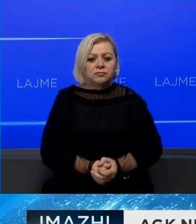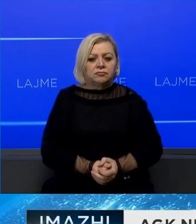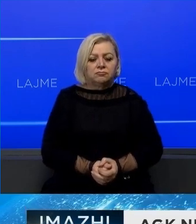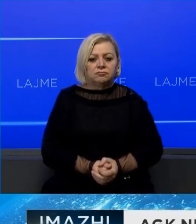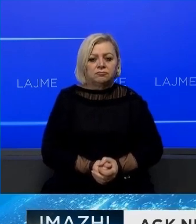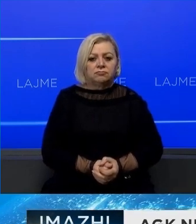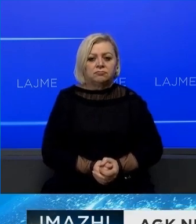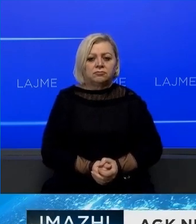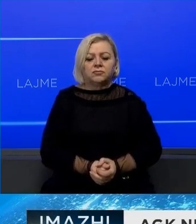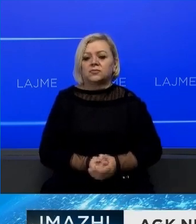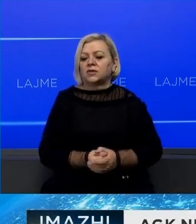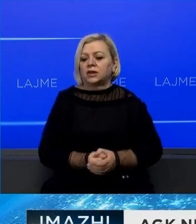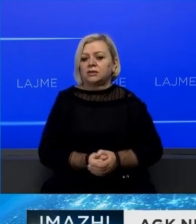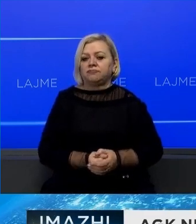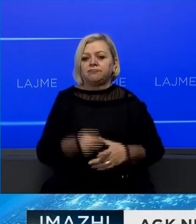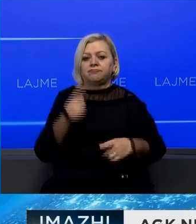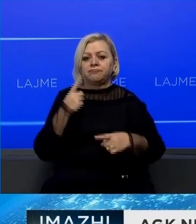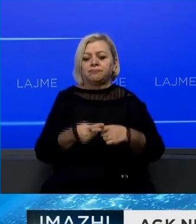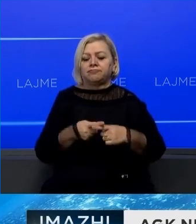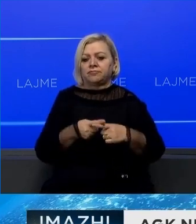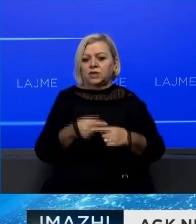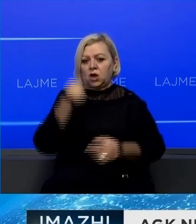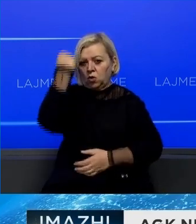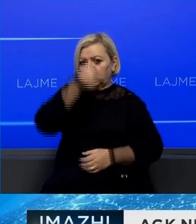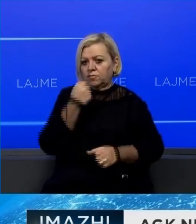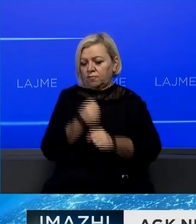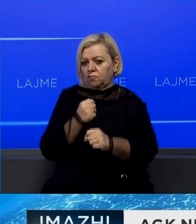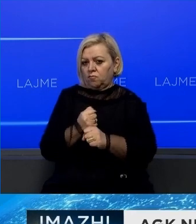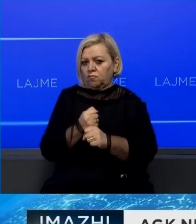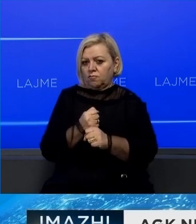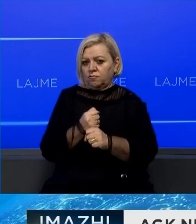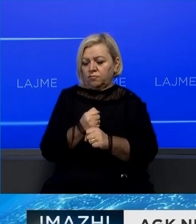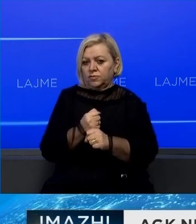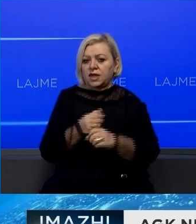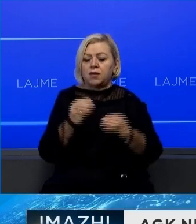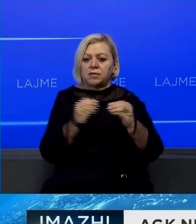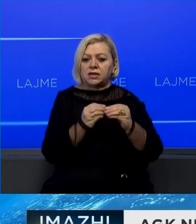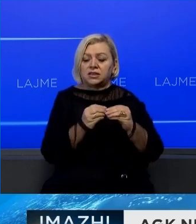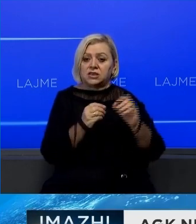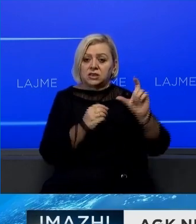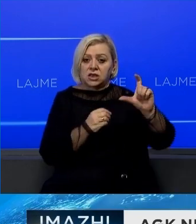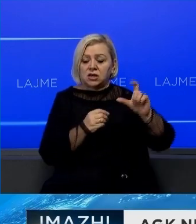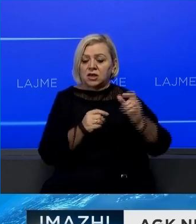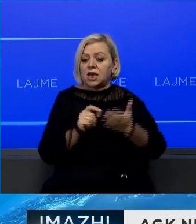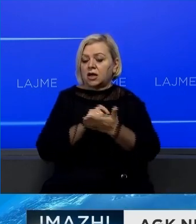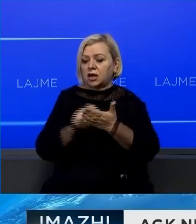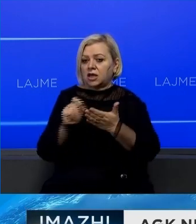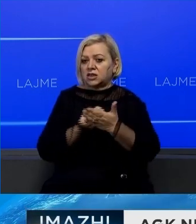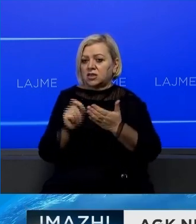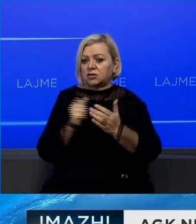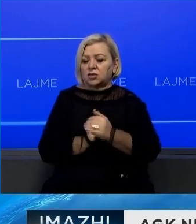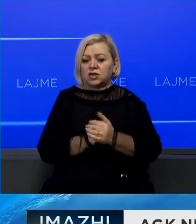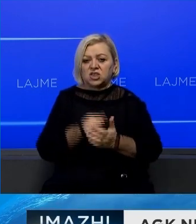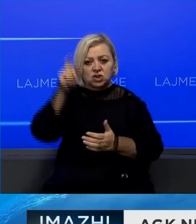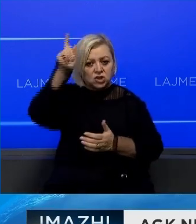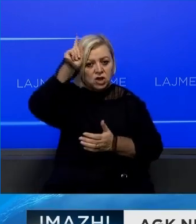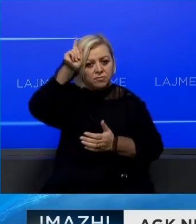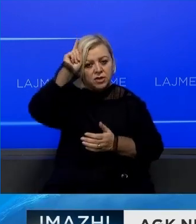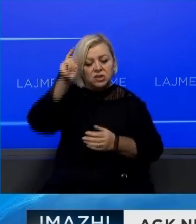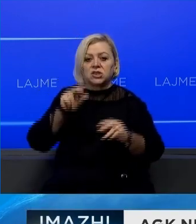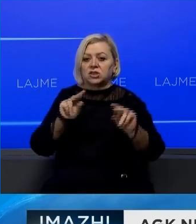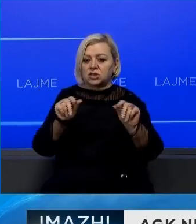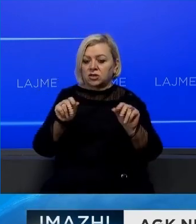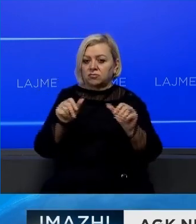nga Beogradu dhe natyrisht ka punuar edhe këtu në Kosovë, se Bajrit Cani që është gazetar i Deutsche Welles tash e shumë vjetë, besoj